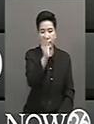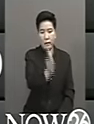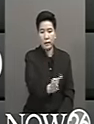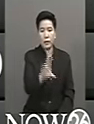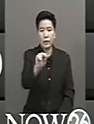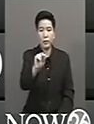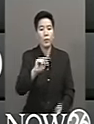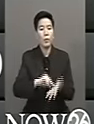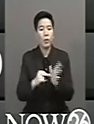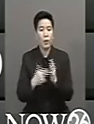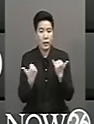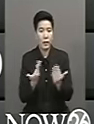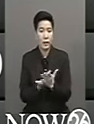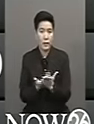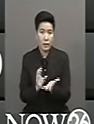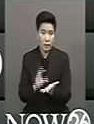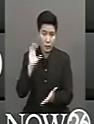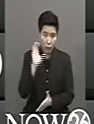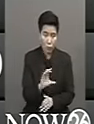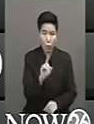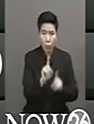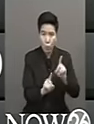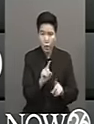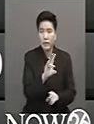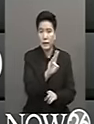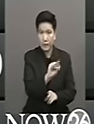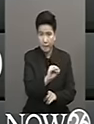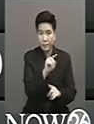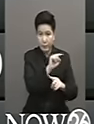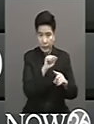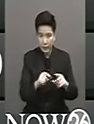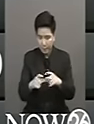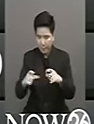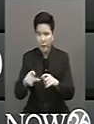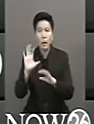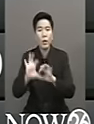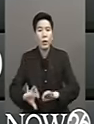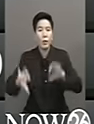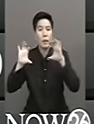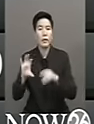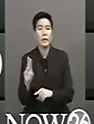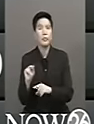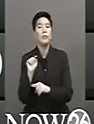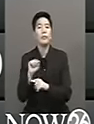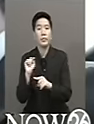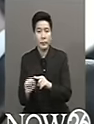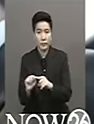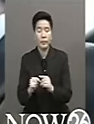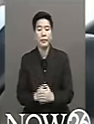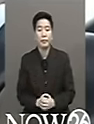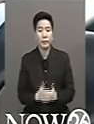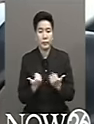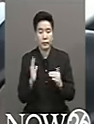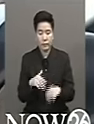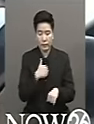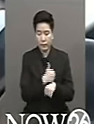คือกองทุนจะเอาเงินไปลงทุนหุ้น 70%และเอาไปลงทุนพันธบัตรรัฐบาลอีก30%ผู้